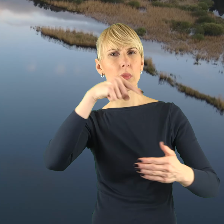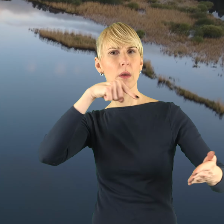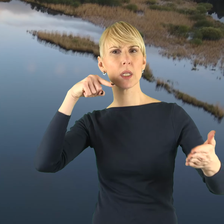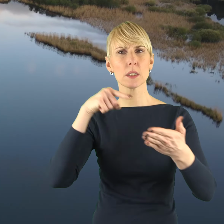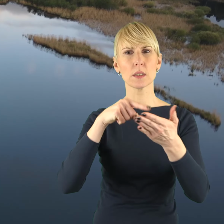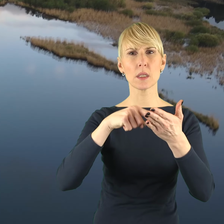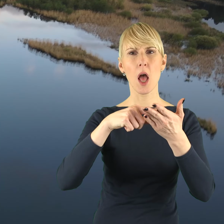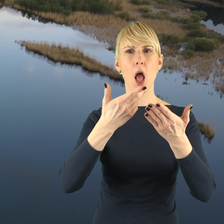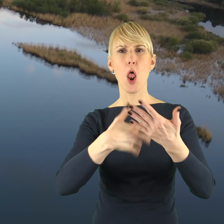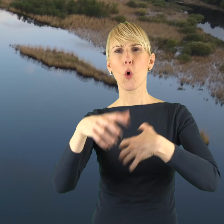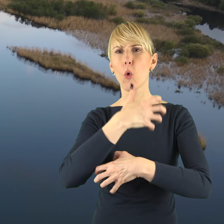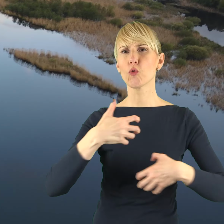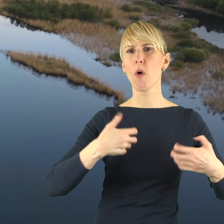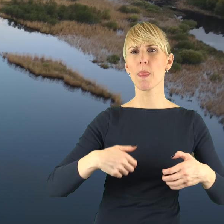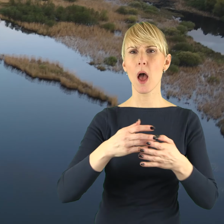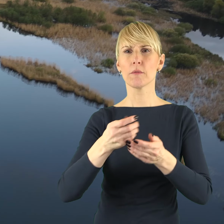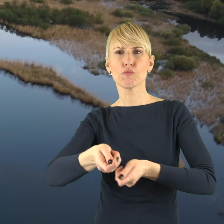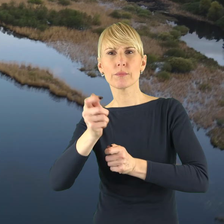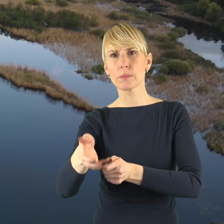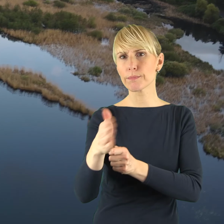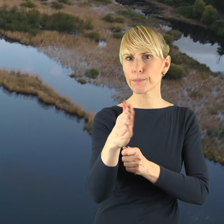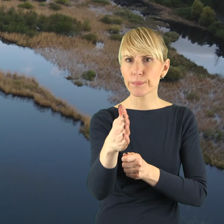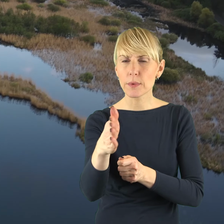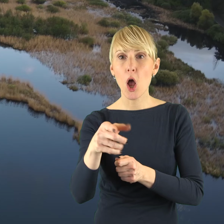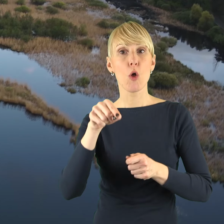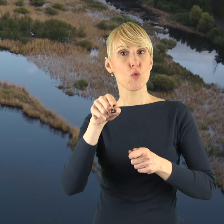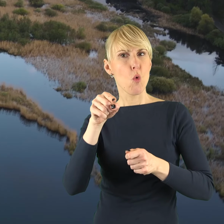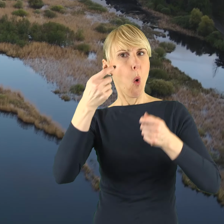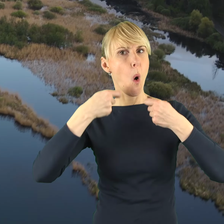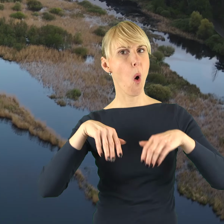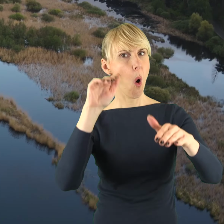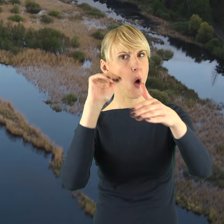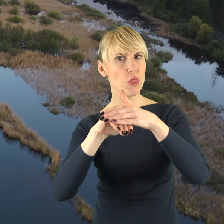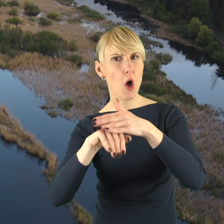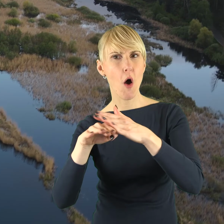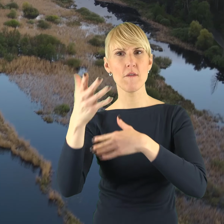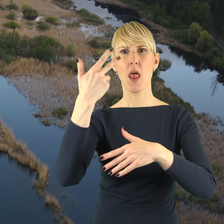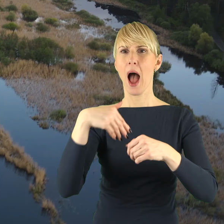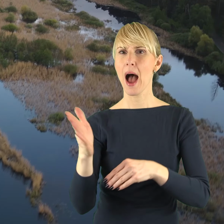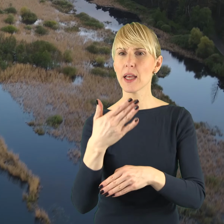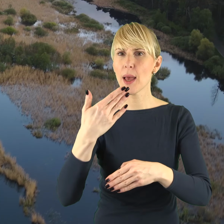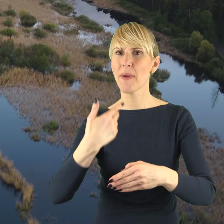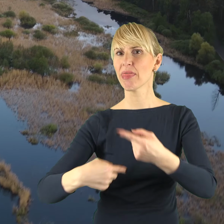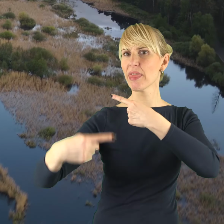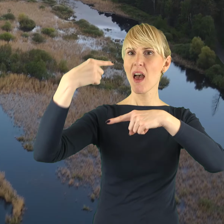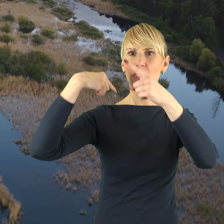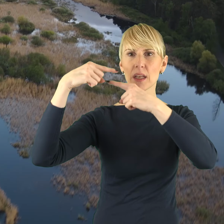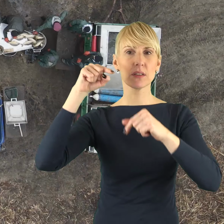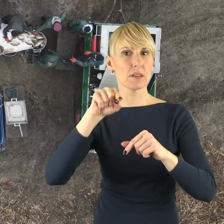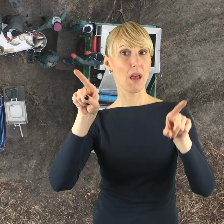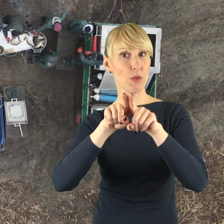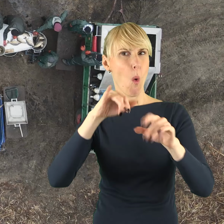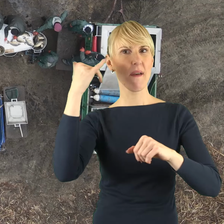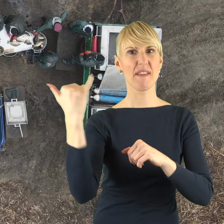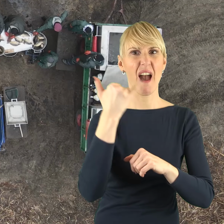Głównym celem tutejszego gospodarstwa rybackiego od samego początku jest hodowla ryb w sposób tradycyjny z nastawieniem